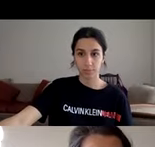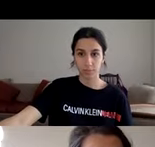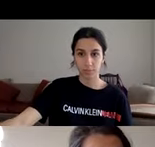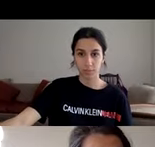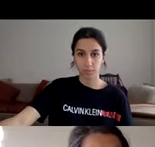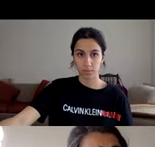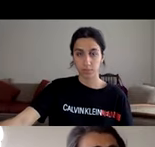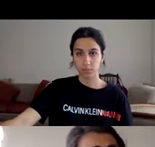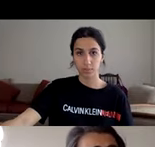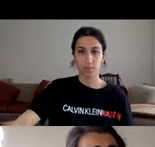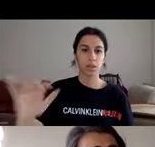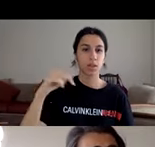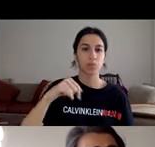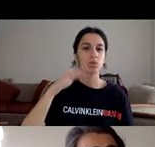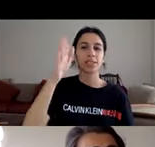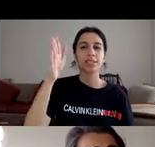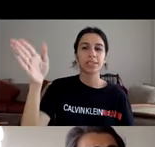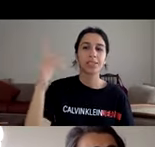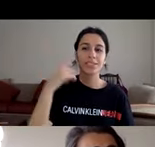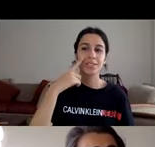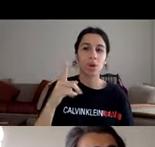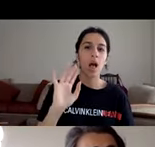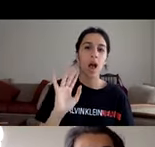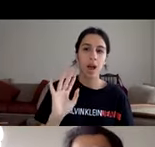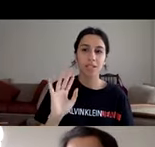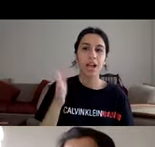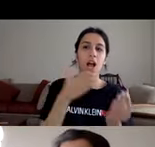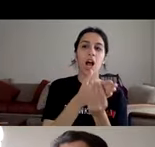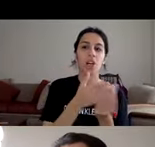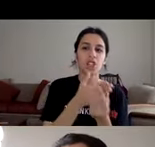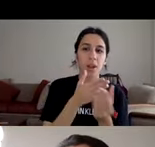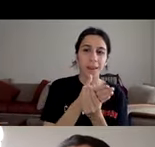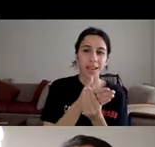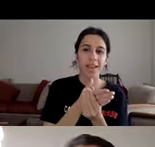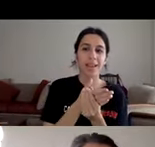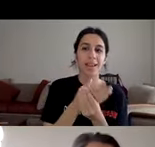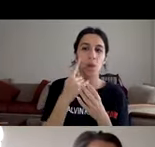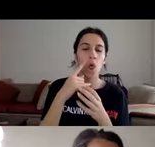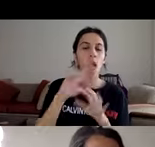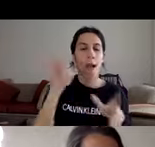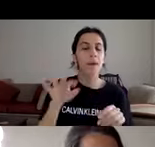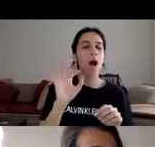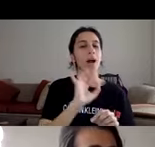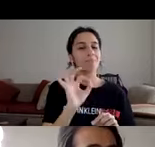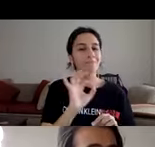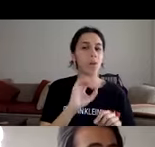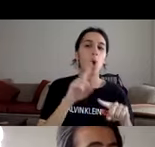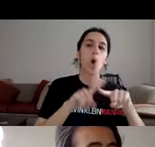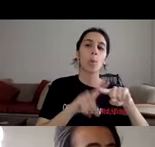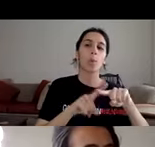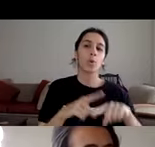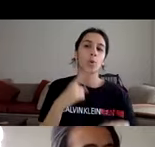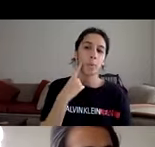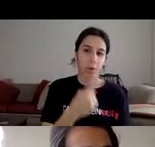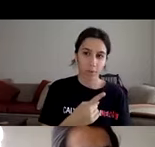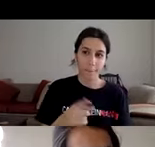Bugün tabii gittiğimiz yerlerde artık erişilebilirlik meselesine daha olumlu bakıyoruz. Mesela BBC